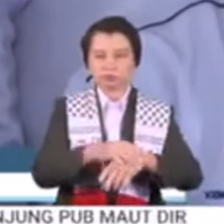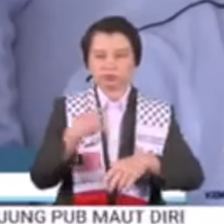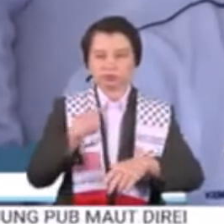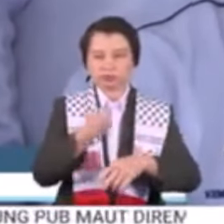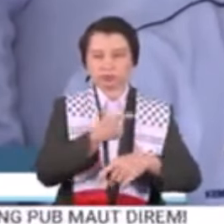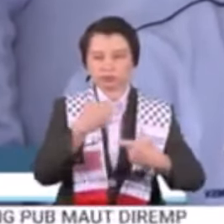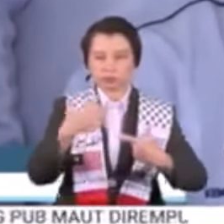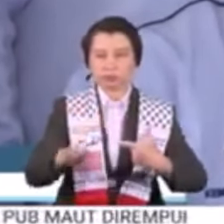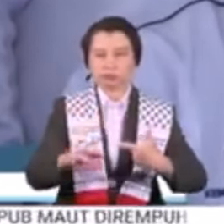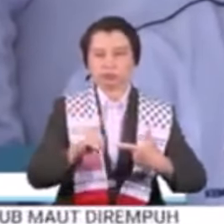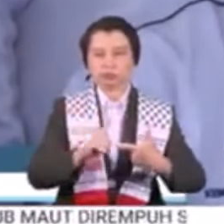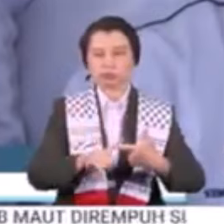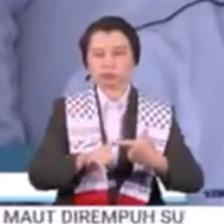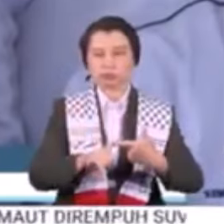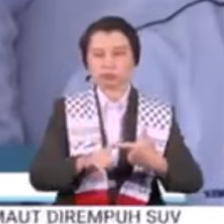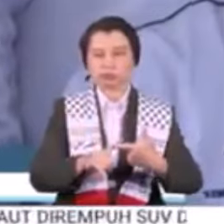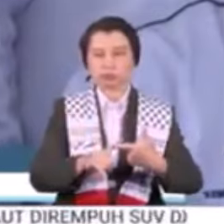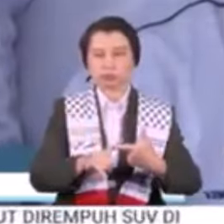kita